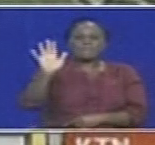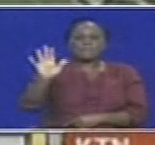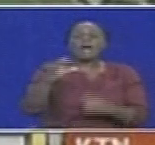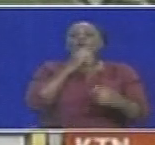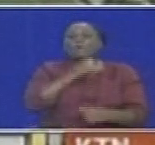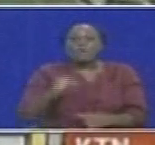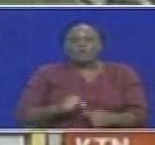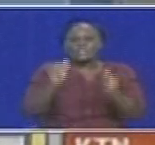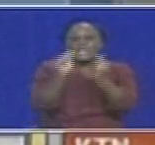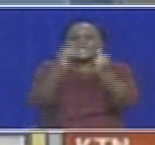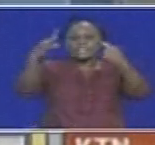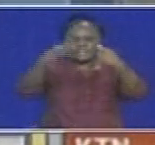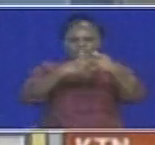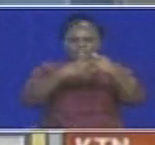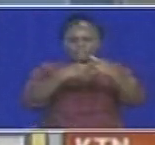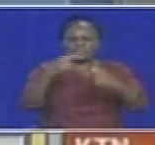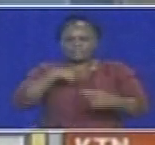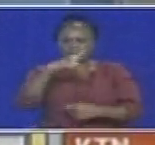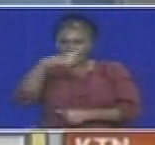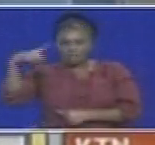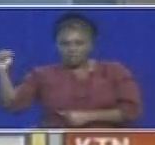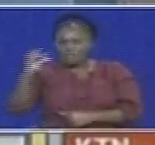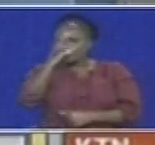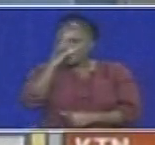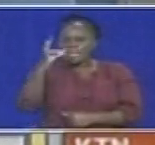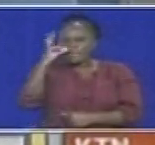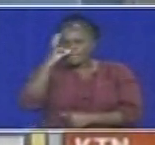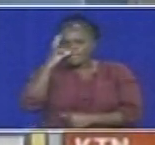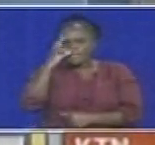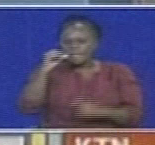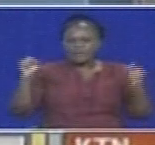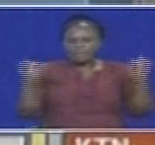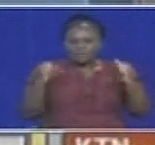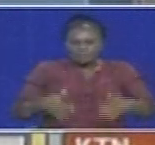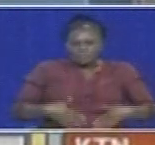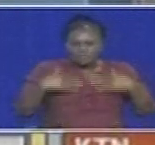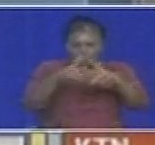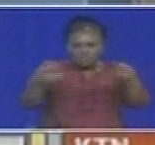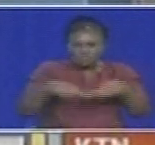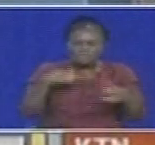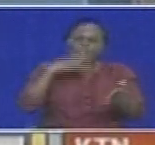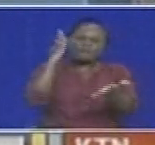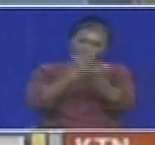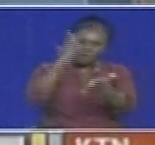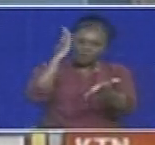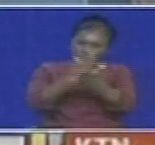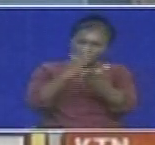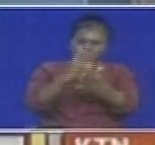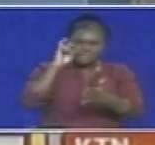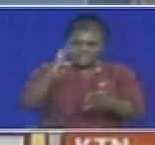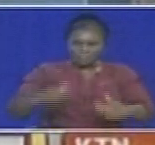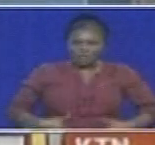wa miaka 18. Ilienda Nyeri PGH mochari. Nikaenda na nikadhibitisha, nikaona miili yote